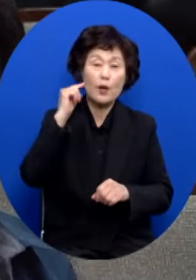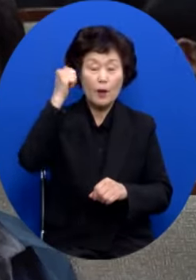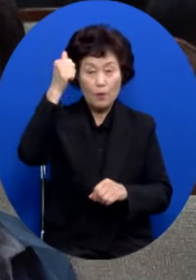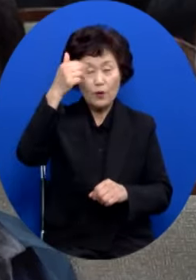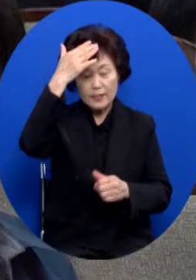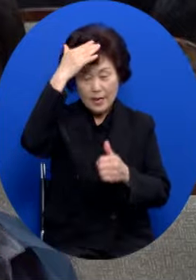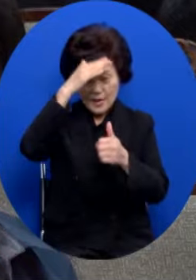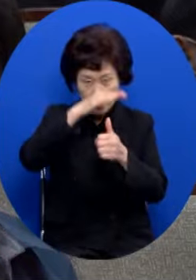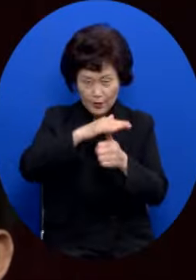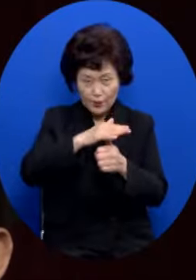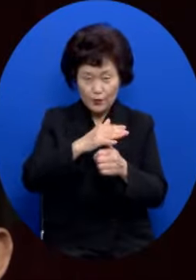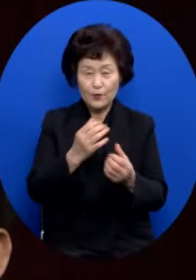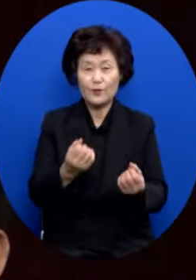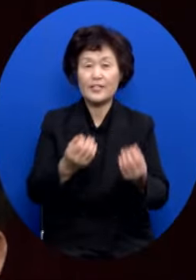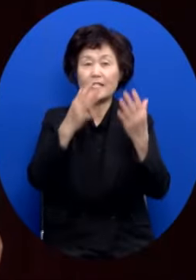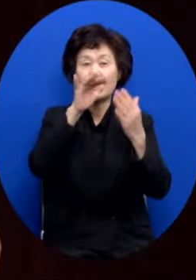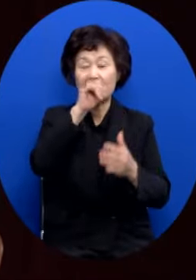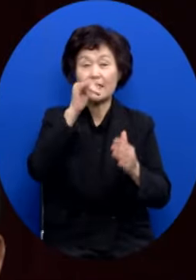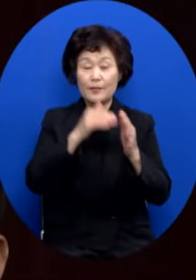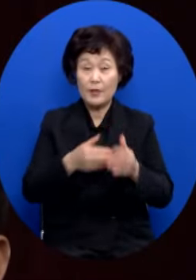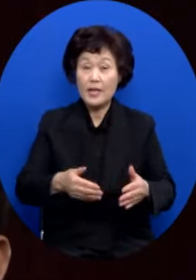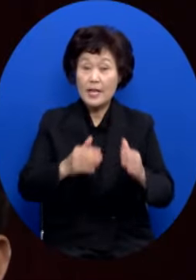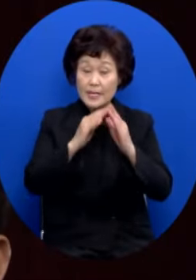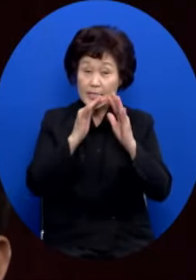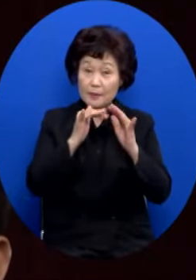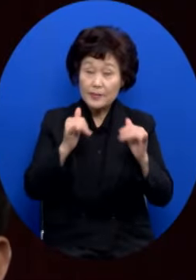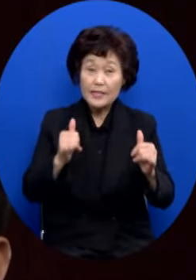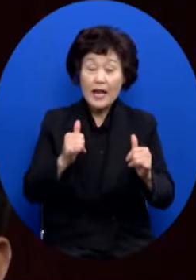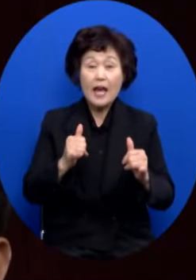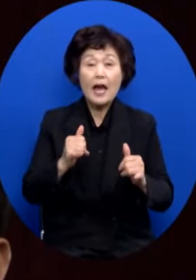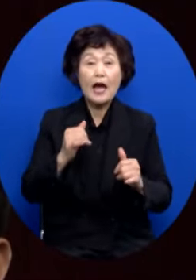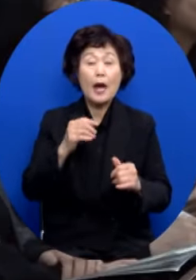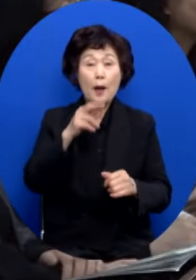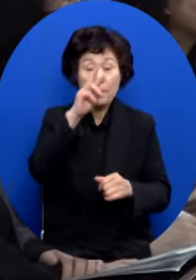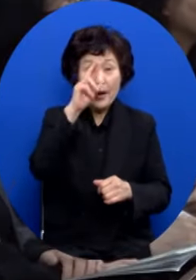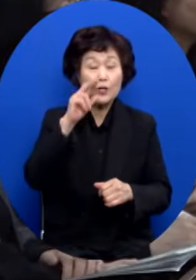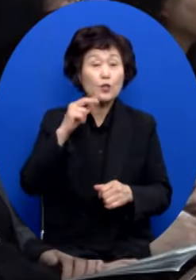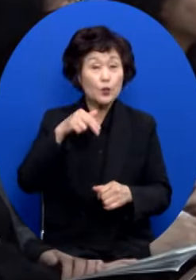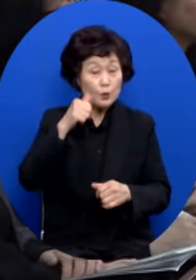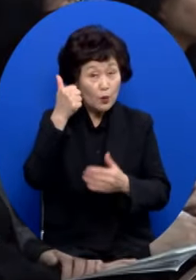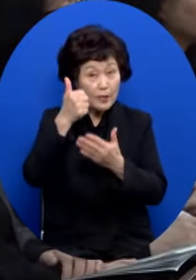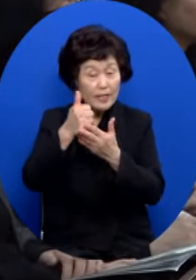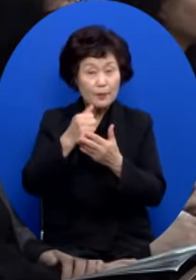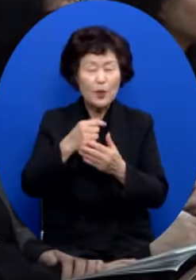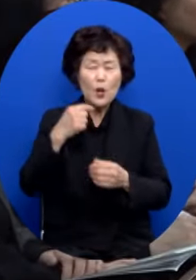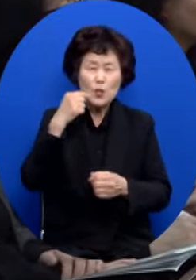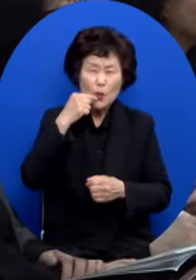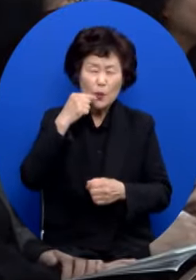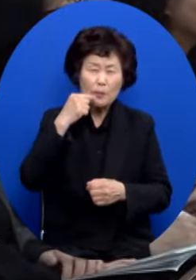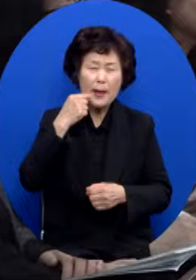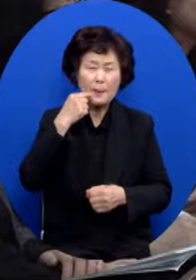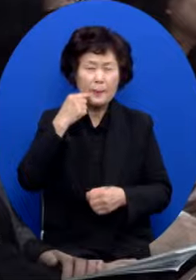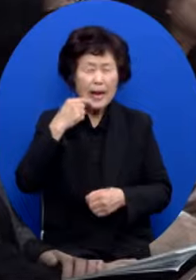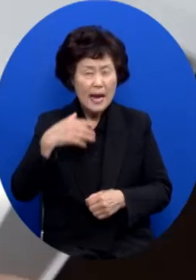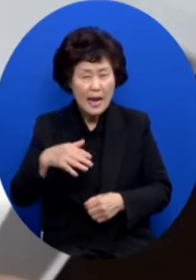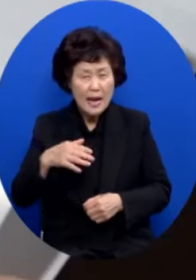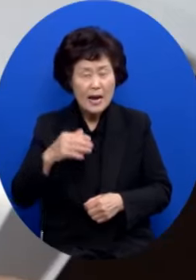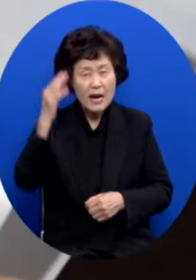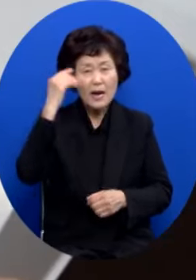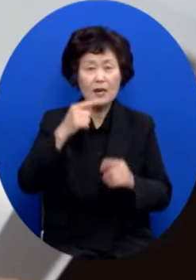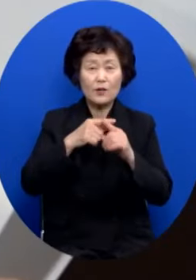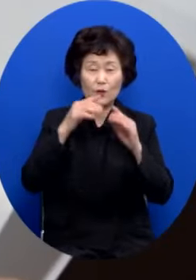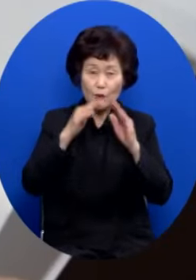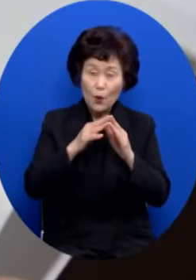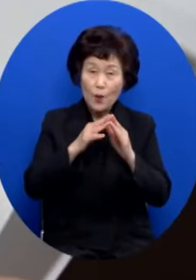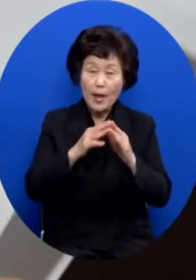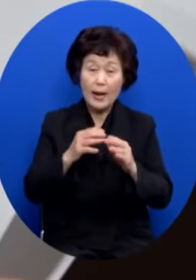안수례를 했습니다. 안수식에서 설립자 메시지를 전한 박조준 목사는 소금의 맛을 잃어가는 한국교회를